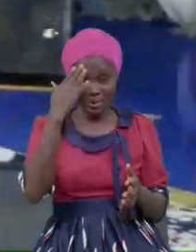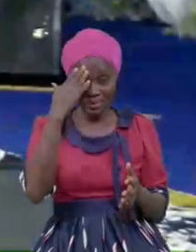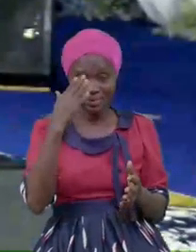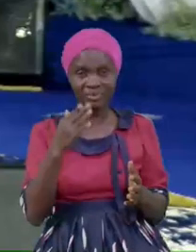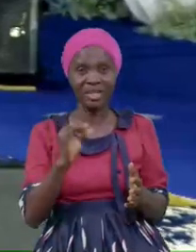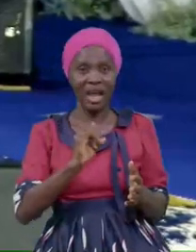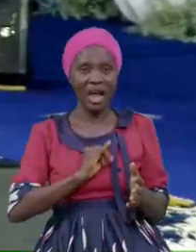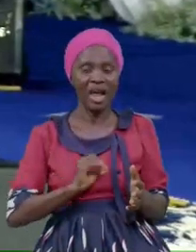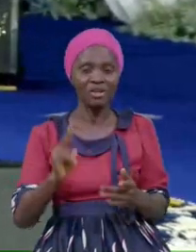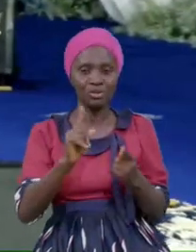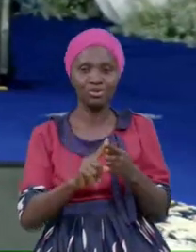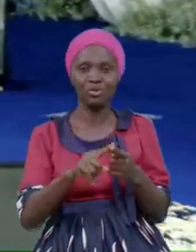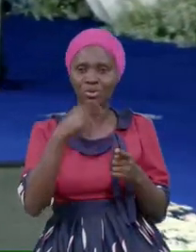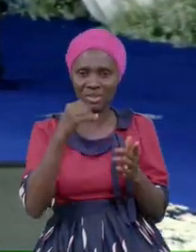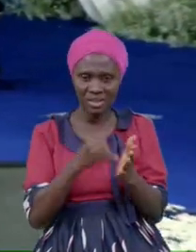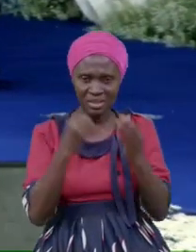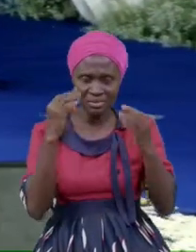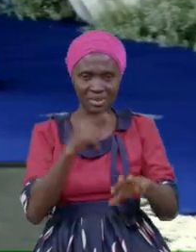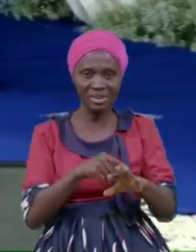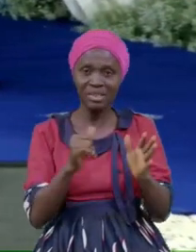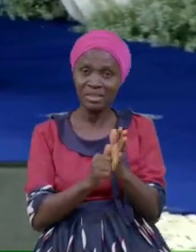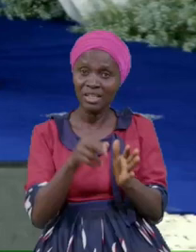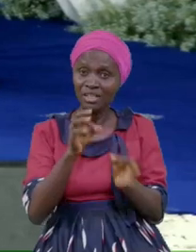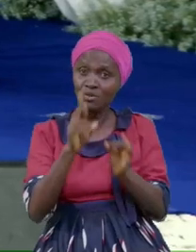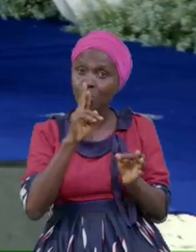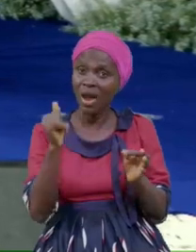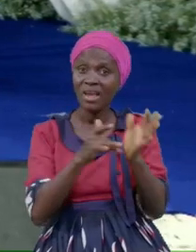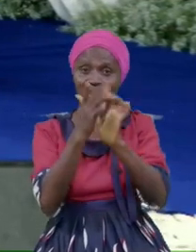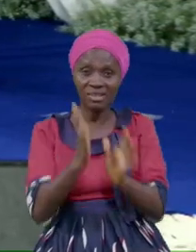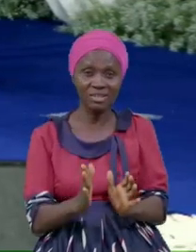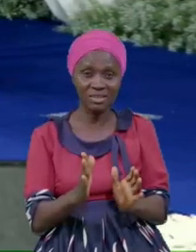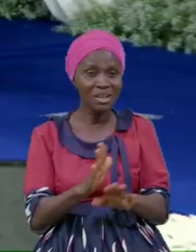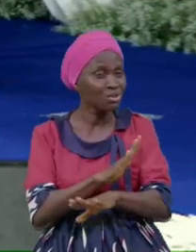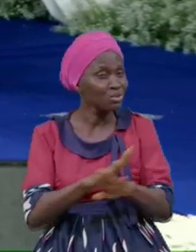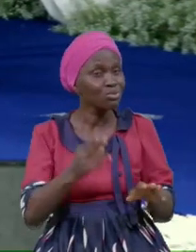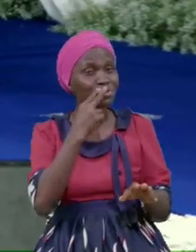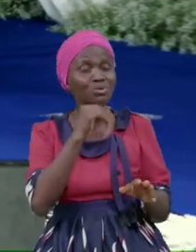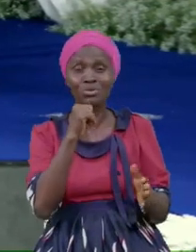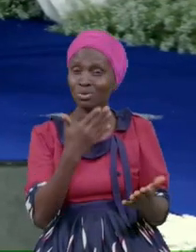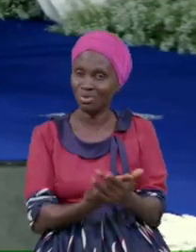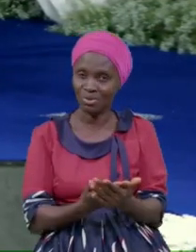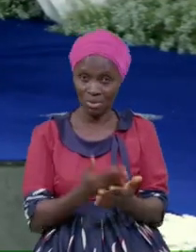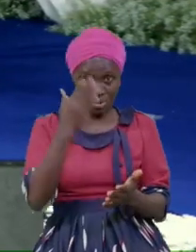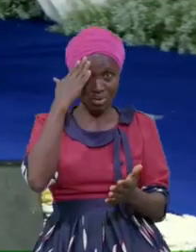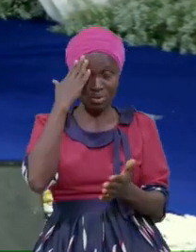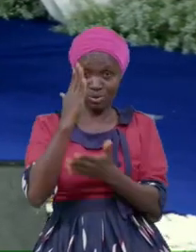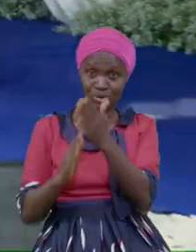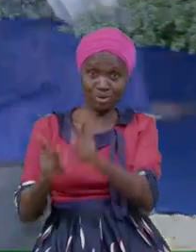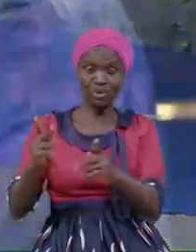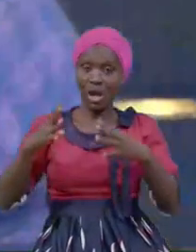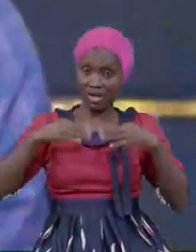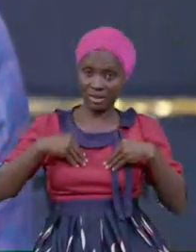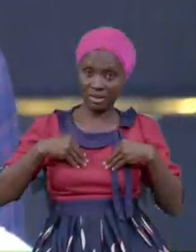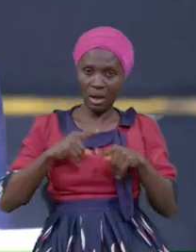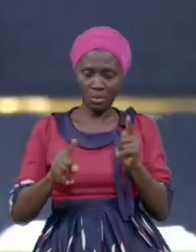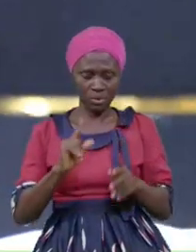J'aimais mettre l'accent. Si tu es un chrétien, si tu es un croyant, tu ne dois pas fumer. Certaines personnes ont accepté,